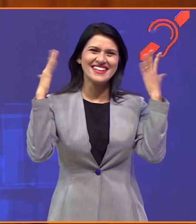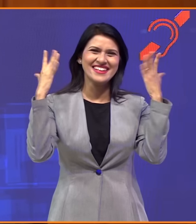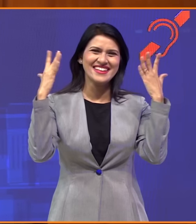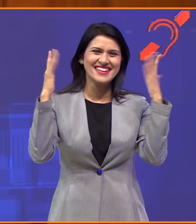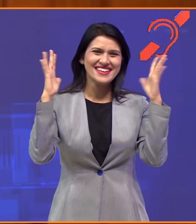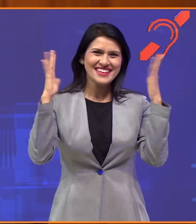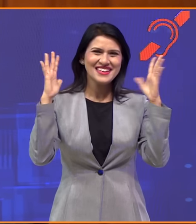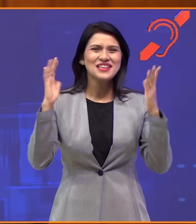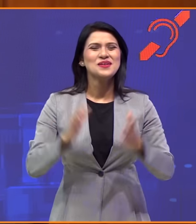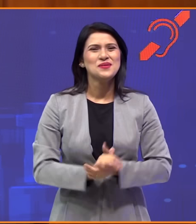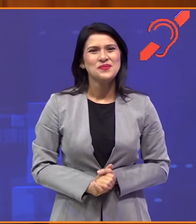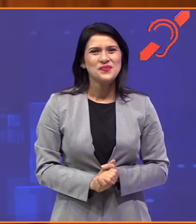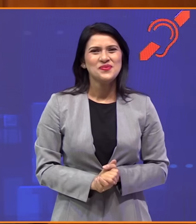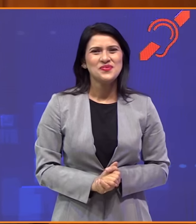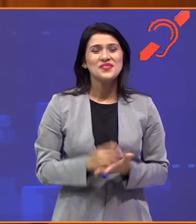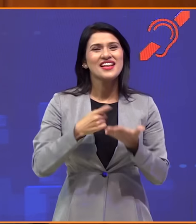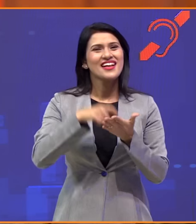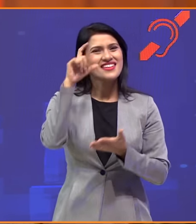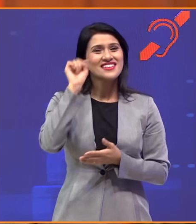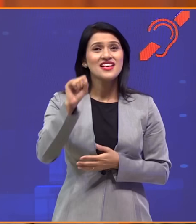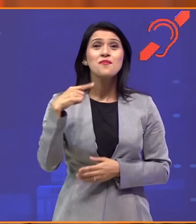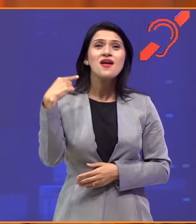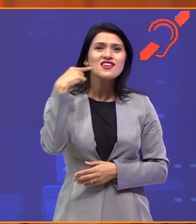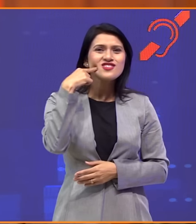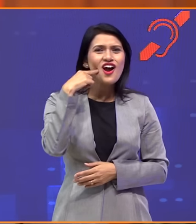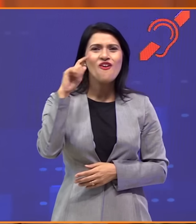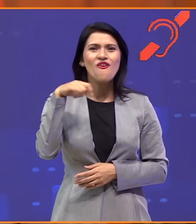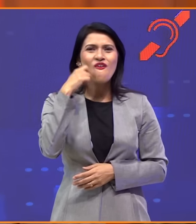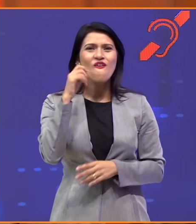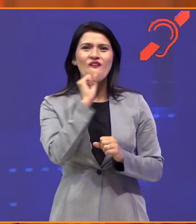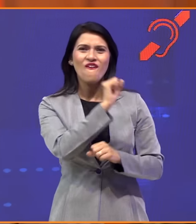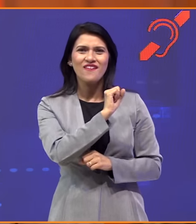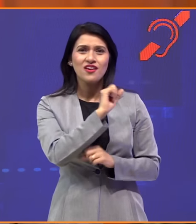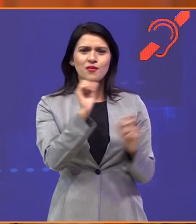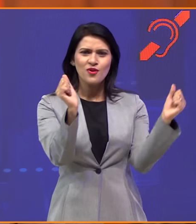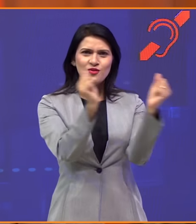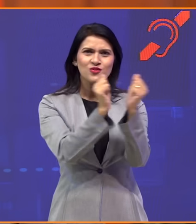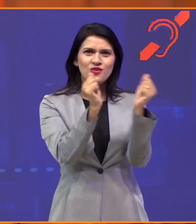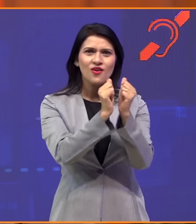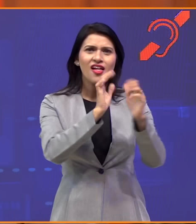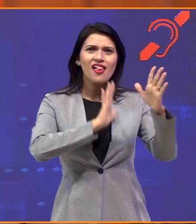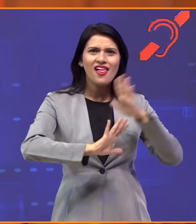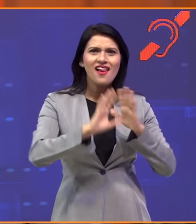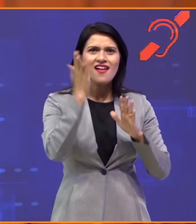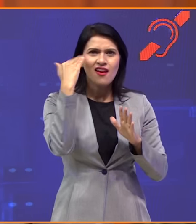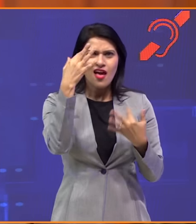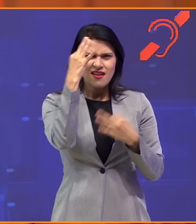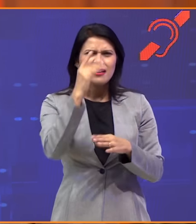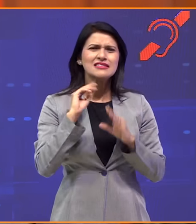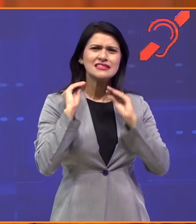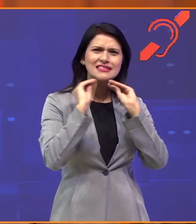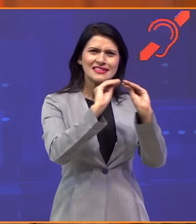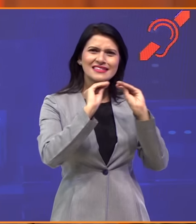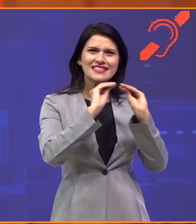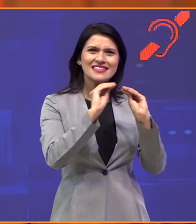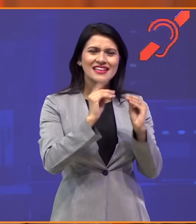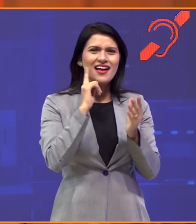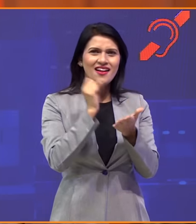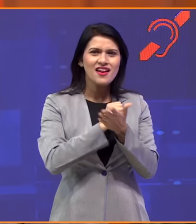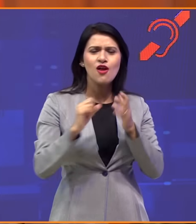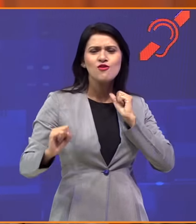पाएगा लेकिन आपको तो शाहरुख खान ने बहुत पहले जब आप साथ में थिएटर करते थे डांस सिखाने की कोशिश की थी आपको